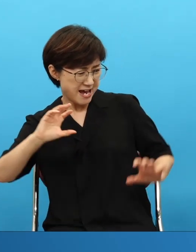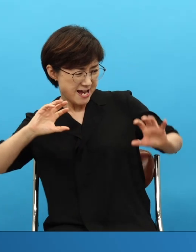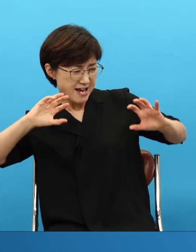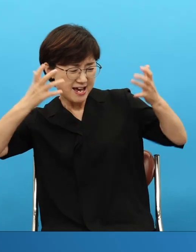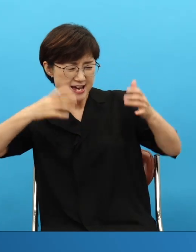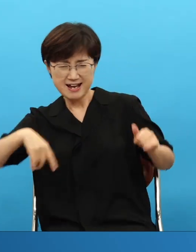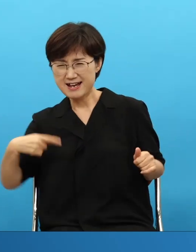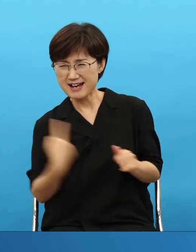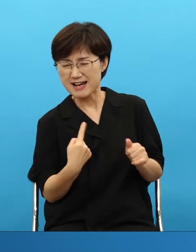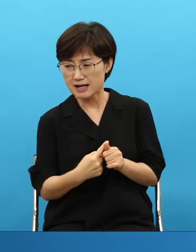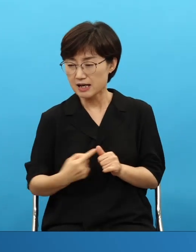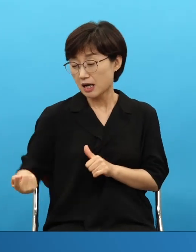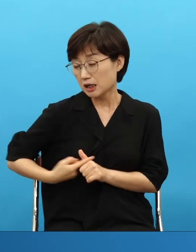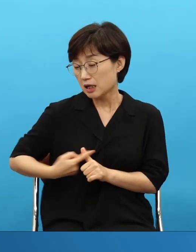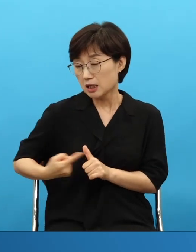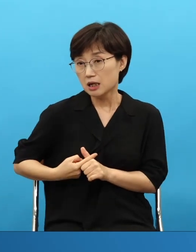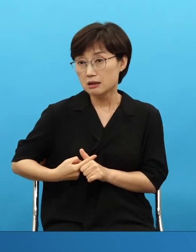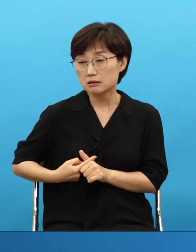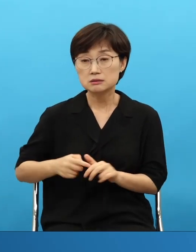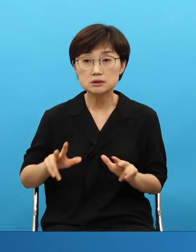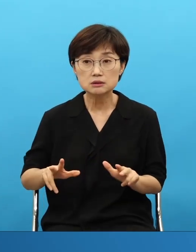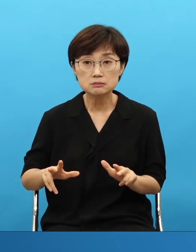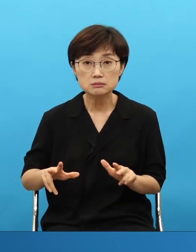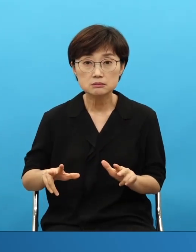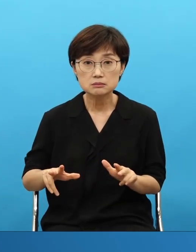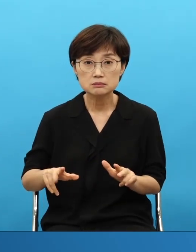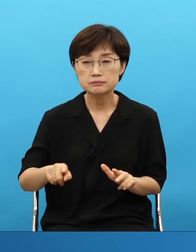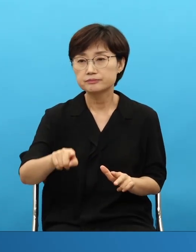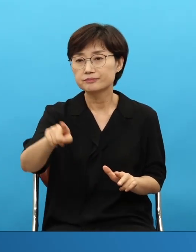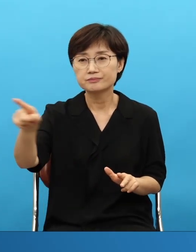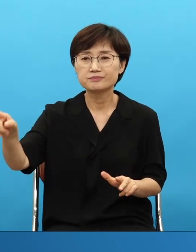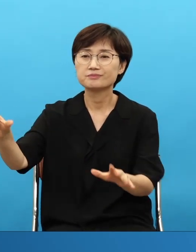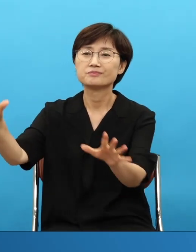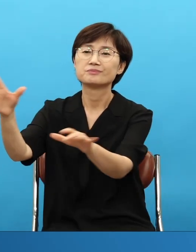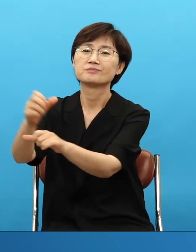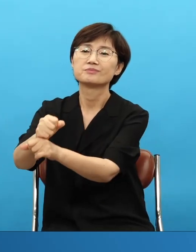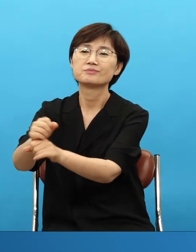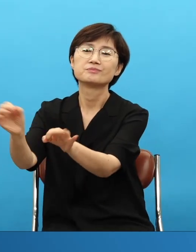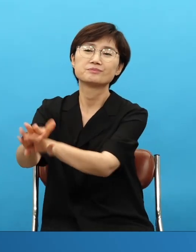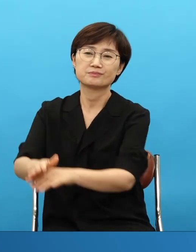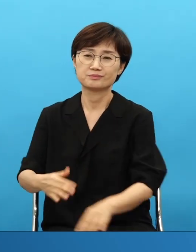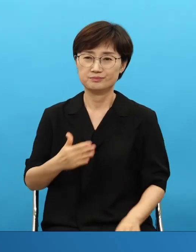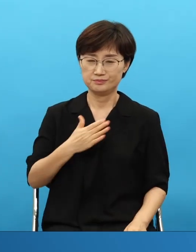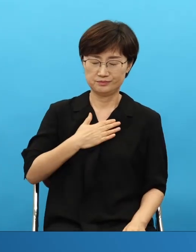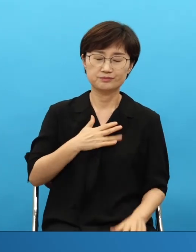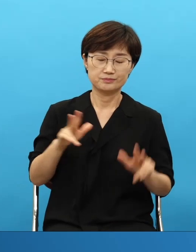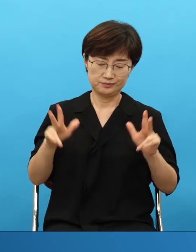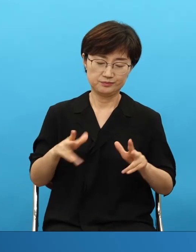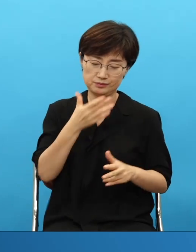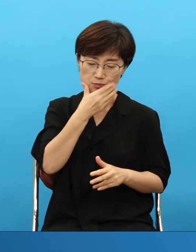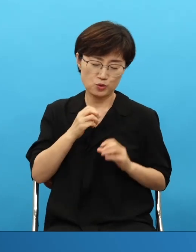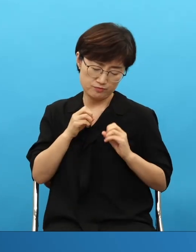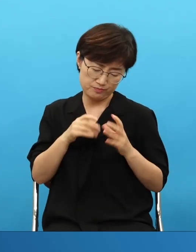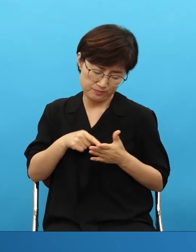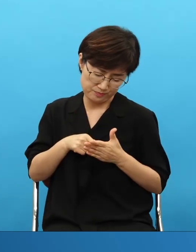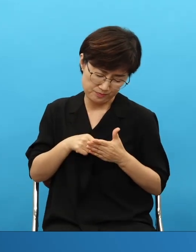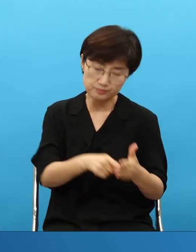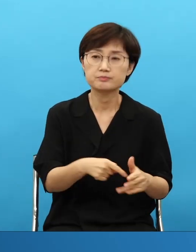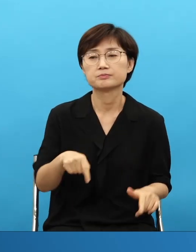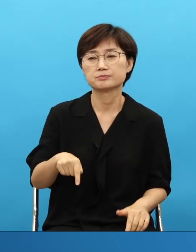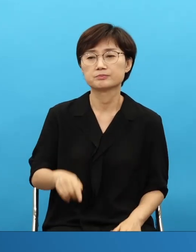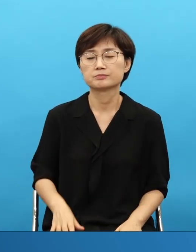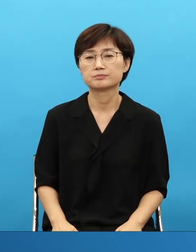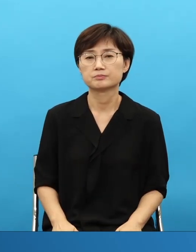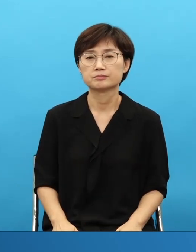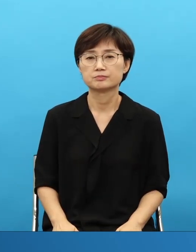그 사람들은 다 무너졌고 저는 세계복음을 하고 있습니다. 但这样的人全部都跌倒了。 5천 종족까지 들어가고 있습니다. 一直进入到了5000。